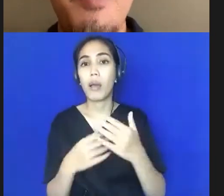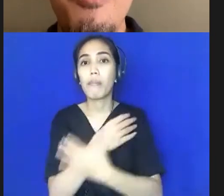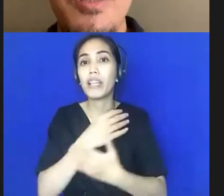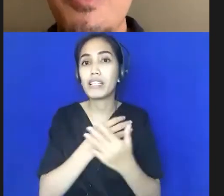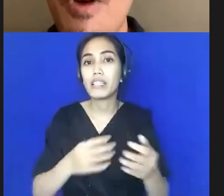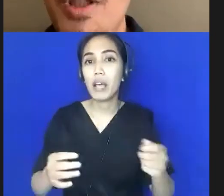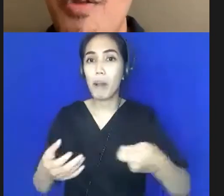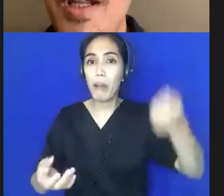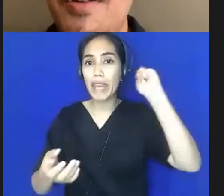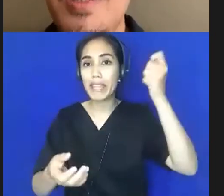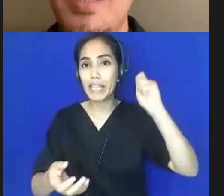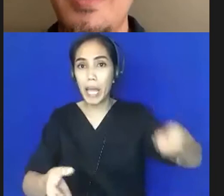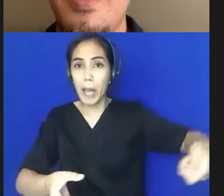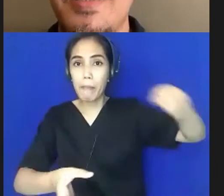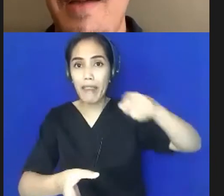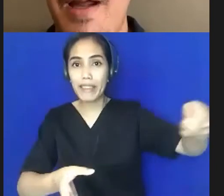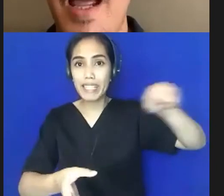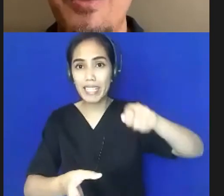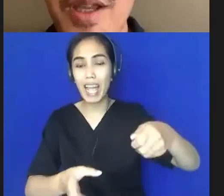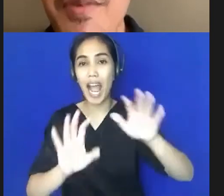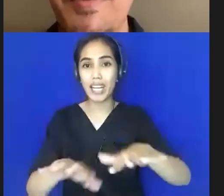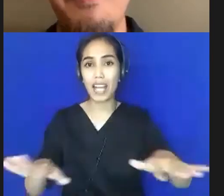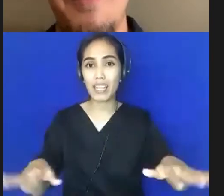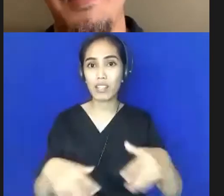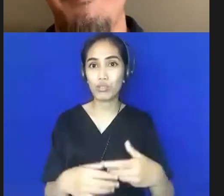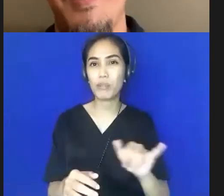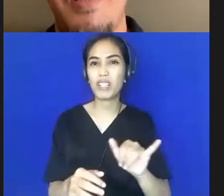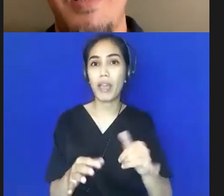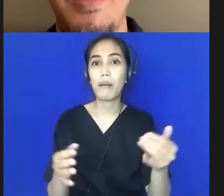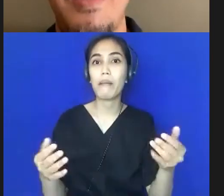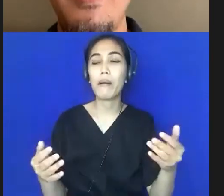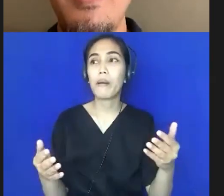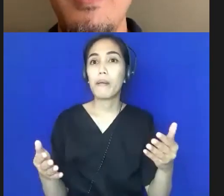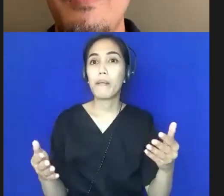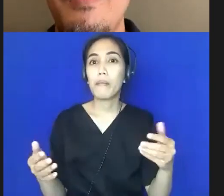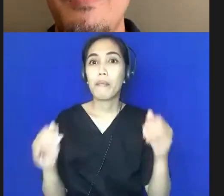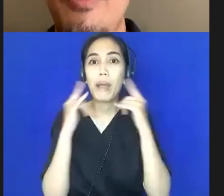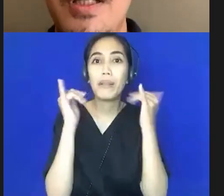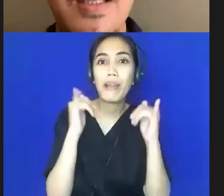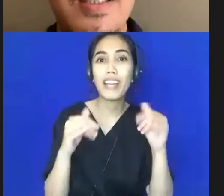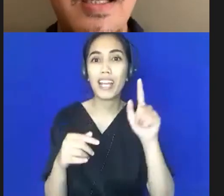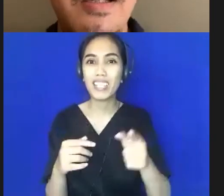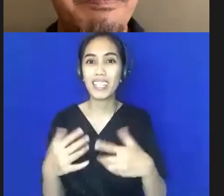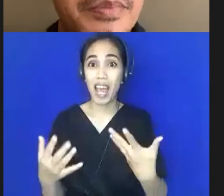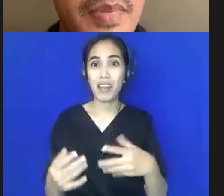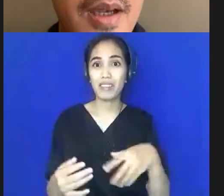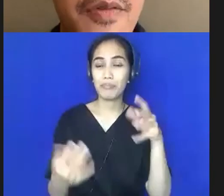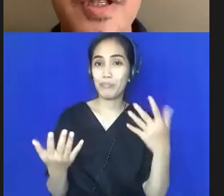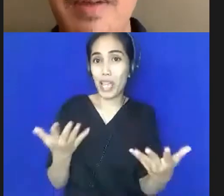Sementara buat ibunya itu sebuah ritual yang harus dijalankan dengan seksama. Nah, itu aja bisa bikin berantem. Gitu. Nah, jadi buat saya